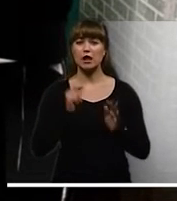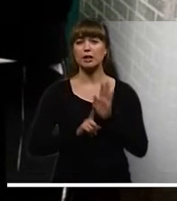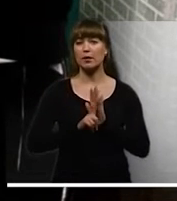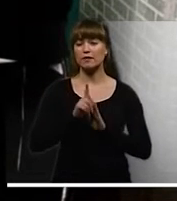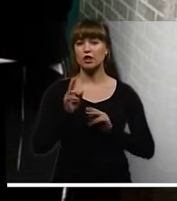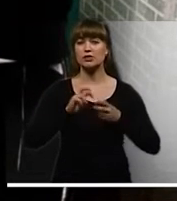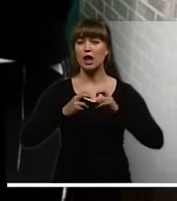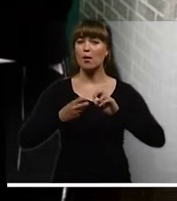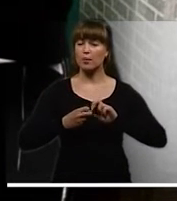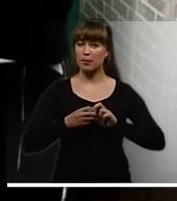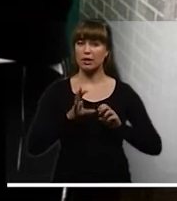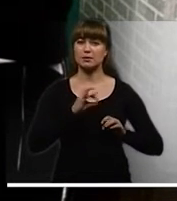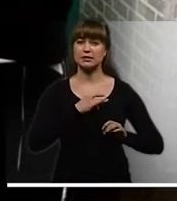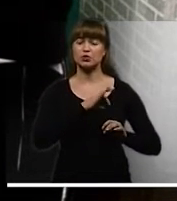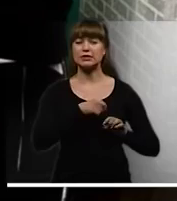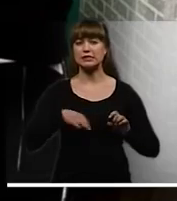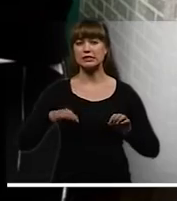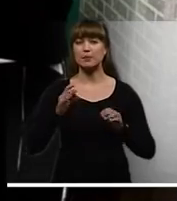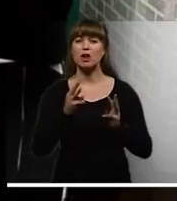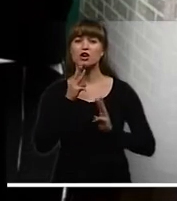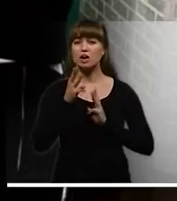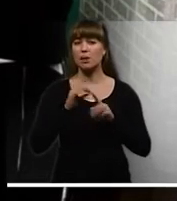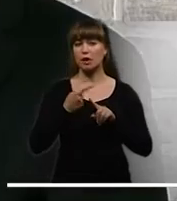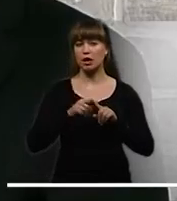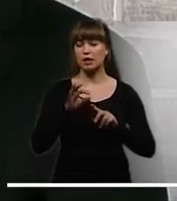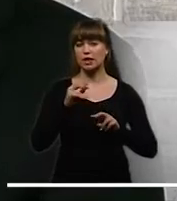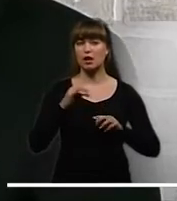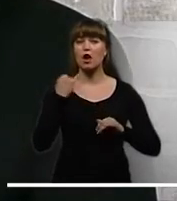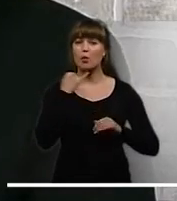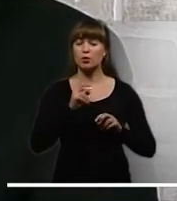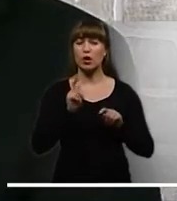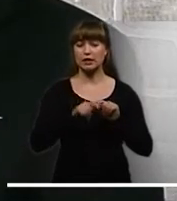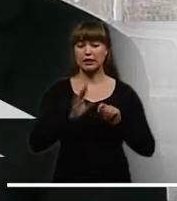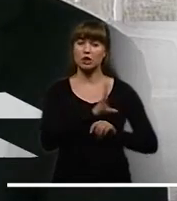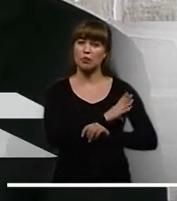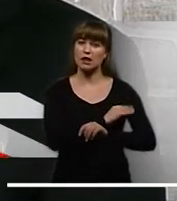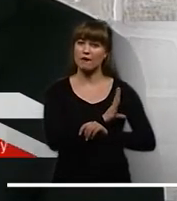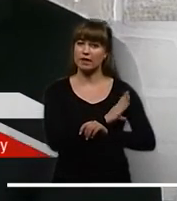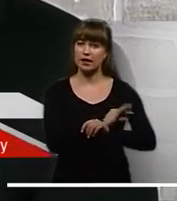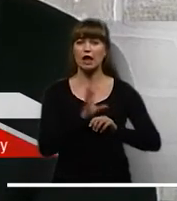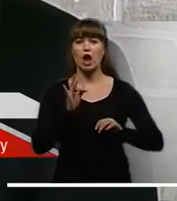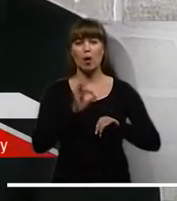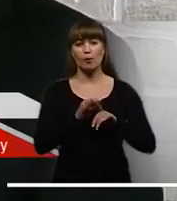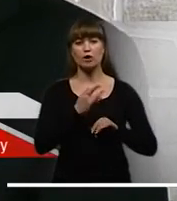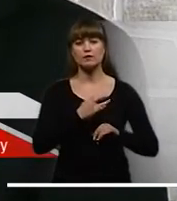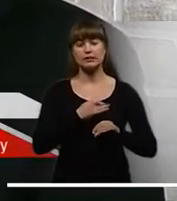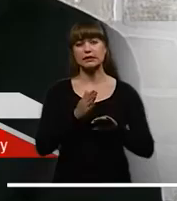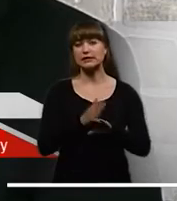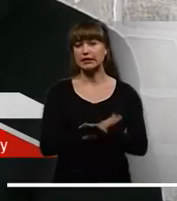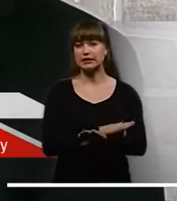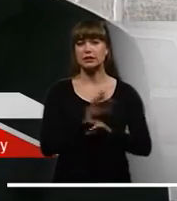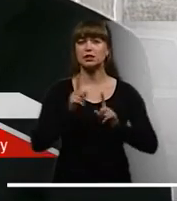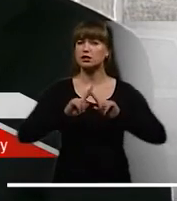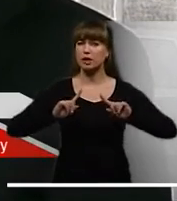стороны сердечно-сосудистой системы. Если говорить о жалобах, то на это плохо контролируемое артериальное давление, боли в сердце длительные